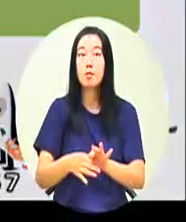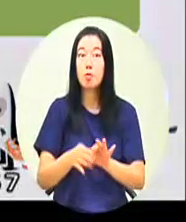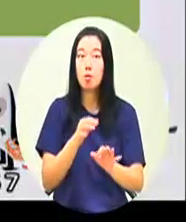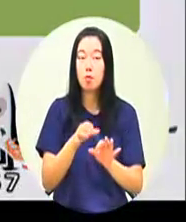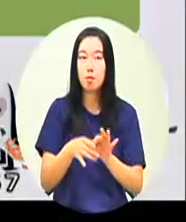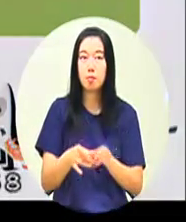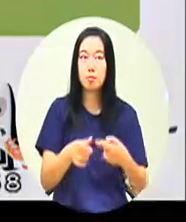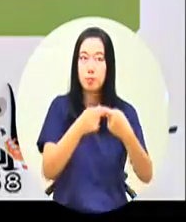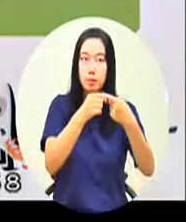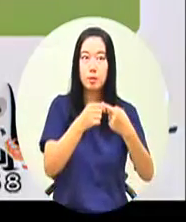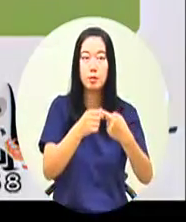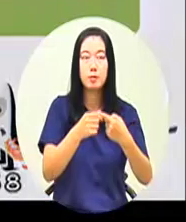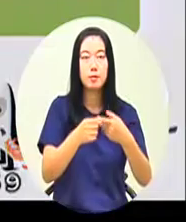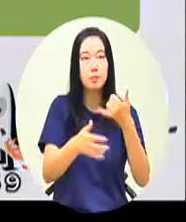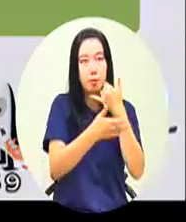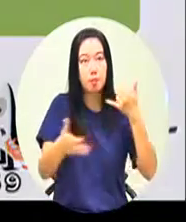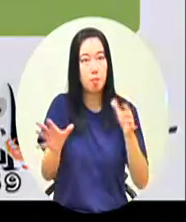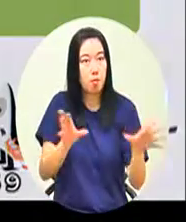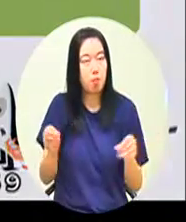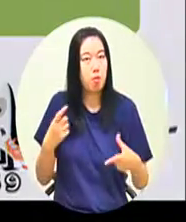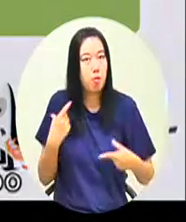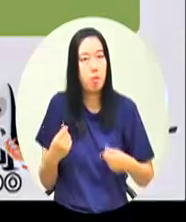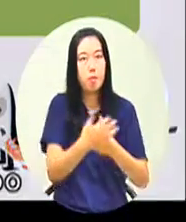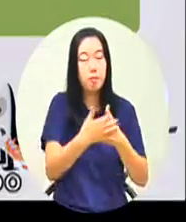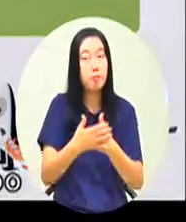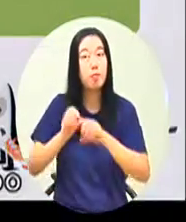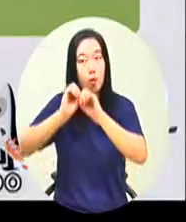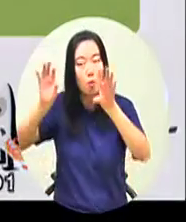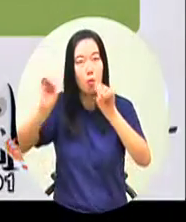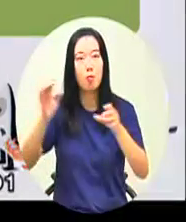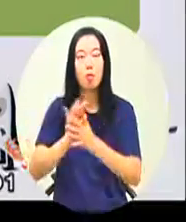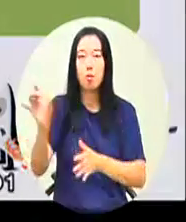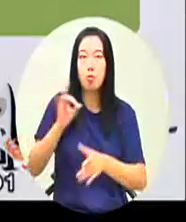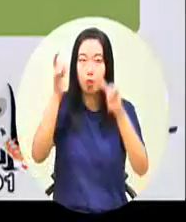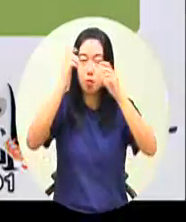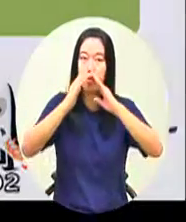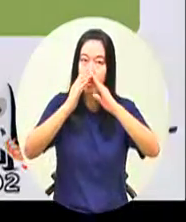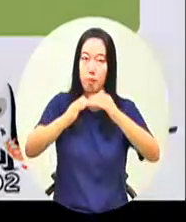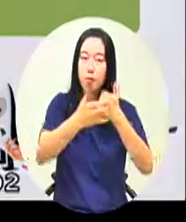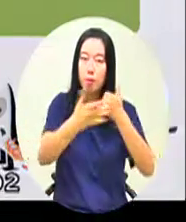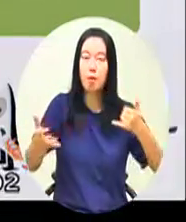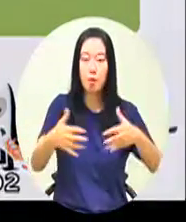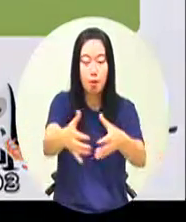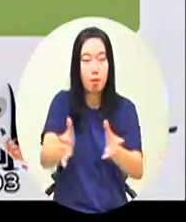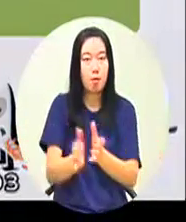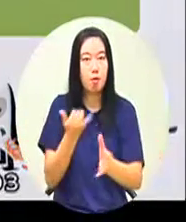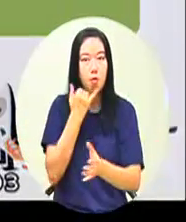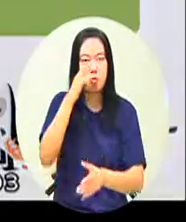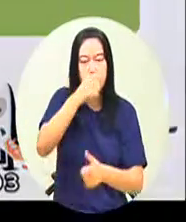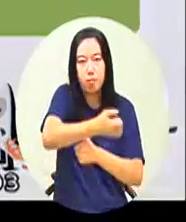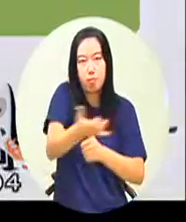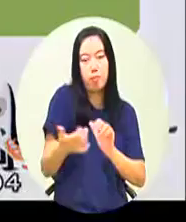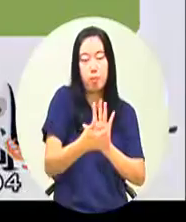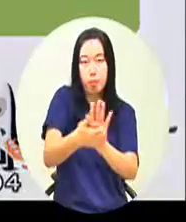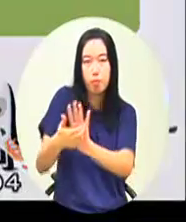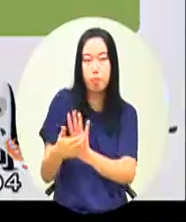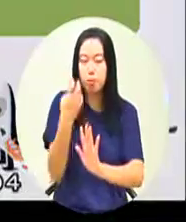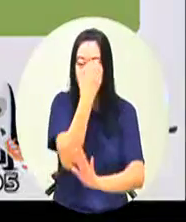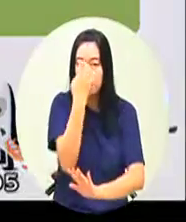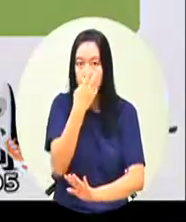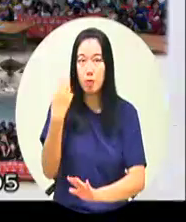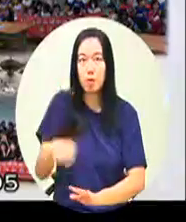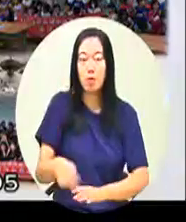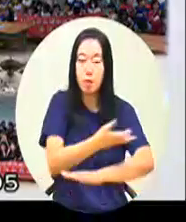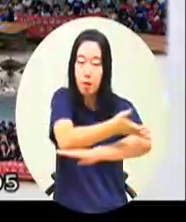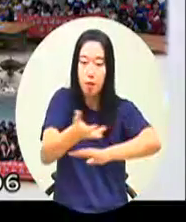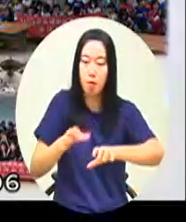一方面，第一个在海洋资源的保护及宣导，借由本市海洋团队执行海洋污染联合防治稽查，以及海域